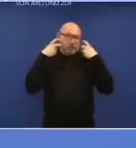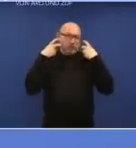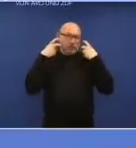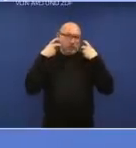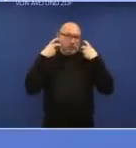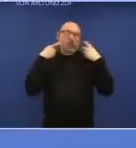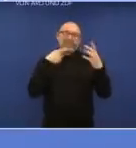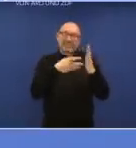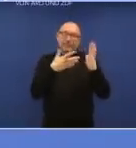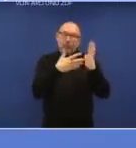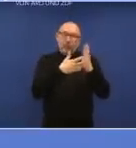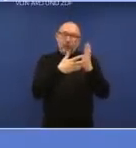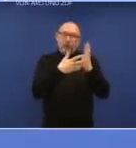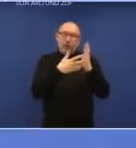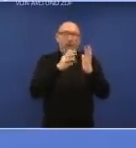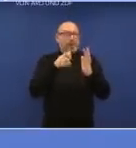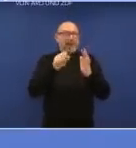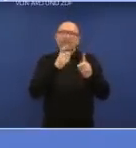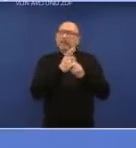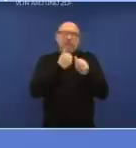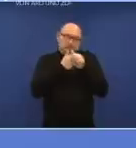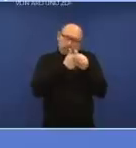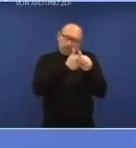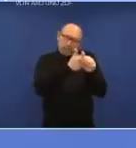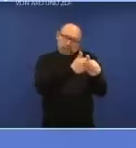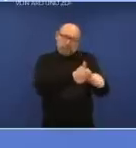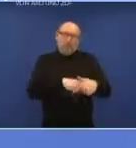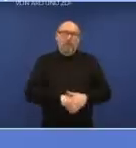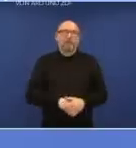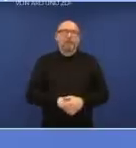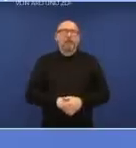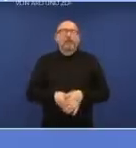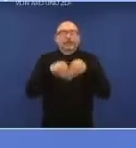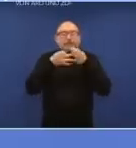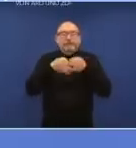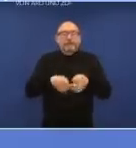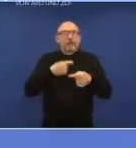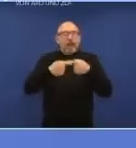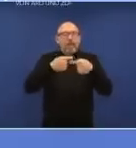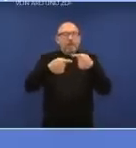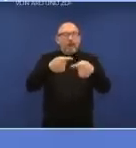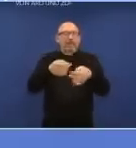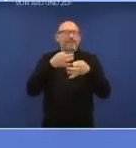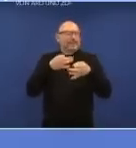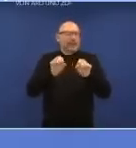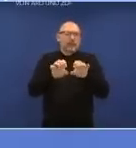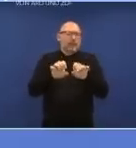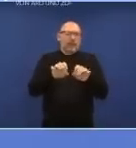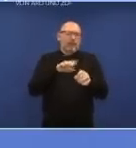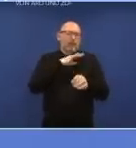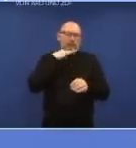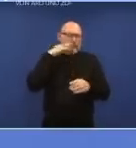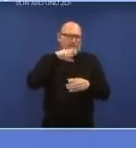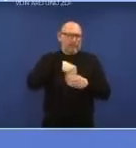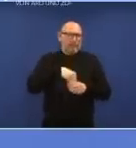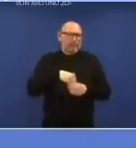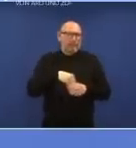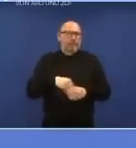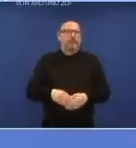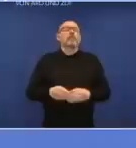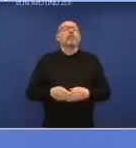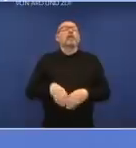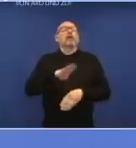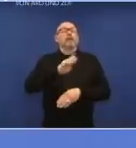hat das BMAS stets bestanden. Es gab jetzt im Verlauf, den möchte ich gar nicht detailliert hier darstellen, das würde zu weit führen, einen Vorschlag des